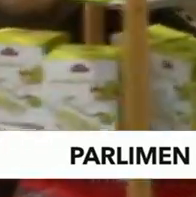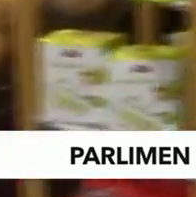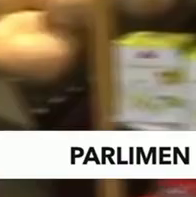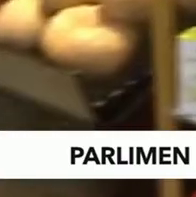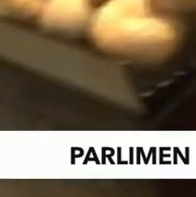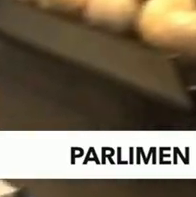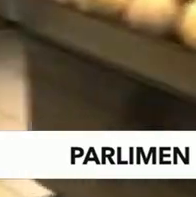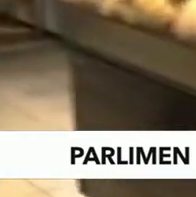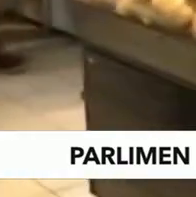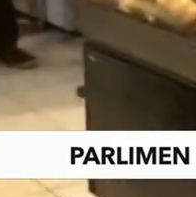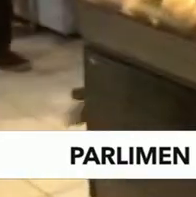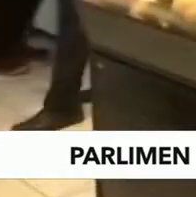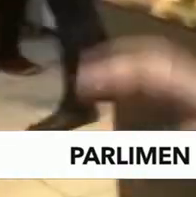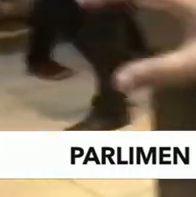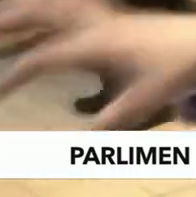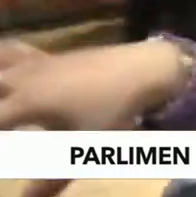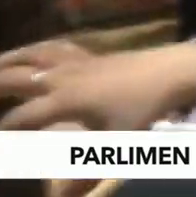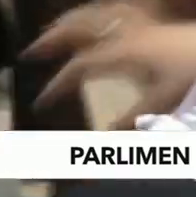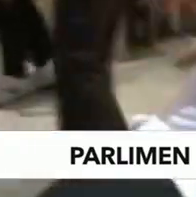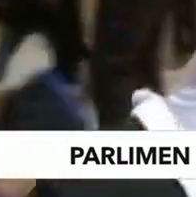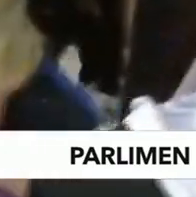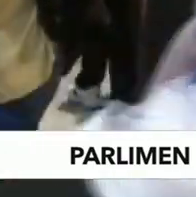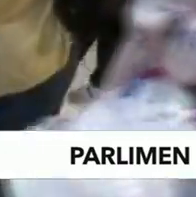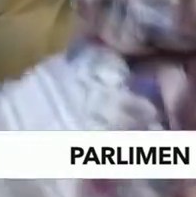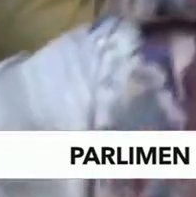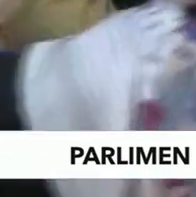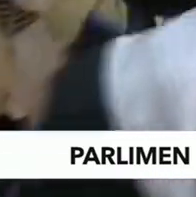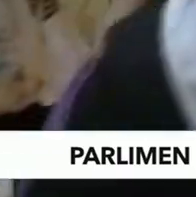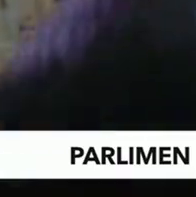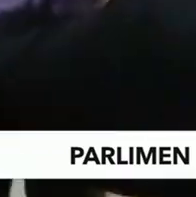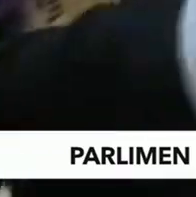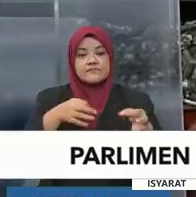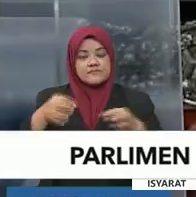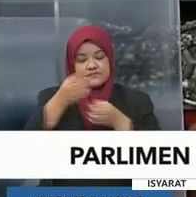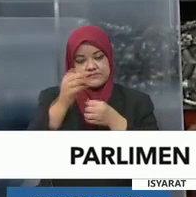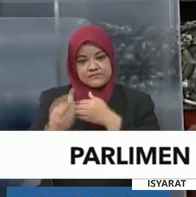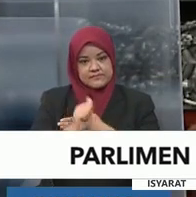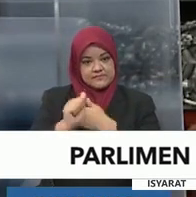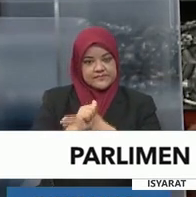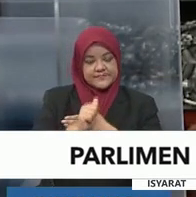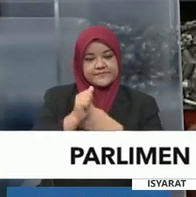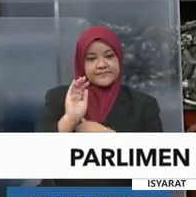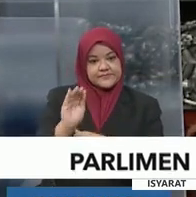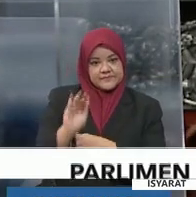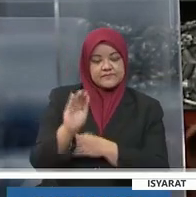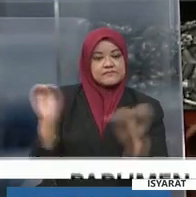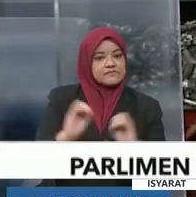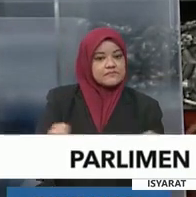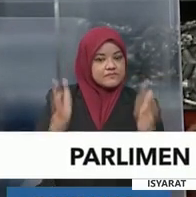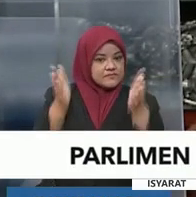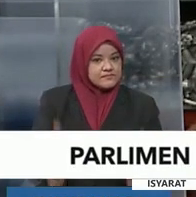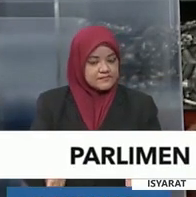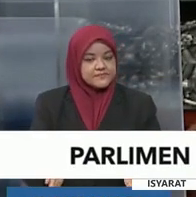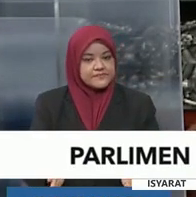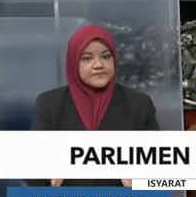harga maksimum musim perayaan lebih awal menjelang perayaan Christmas. Saya ingin memberikan amaran di sini agar tiada